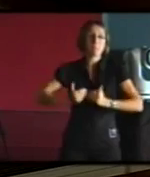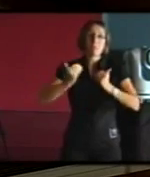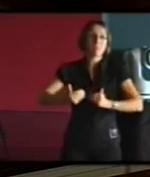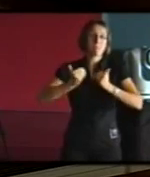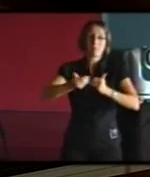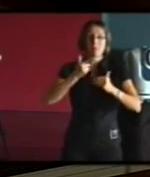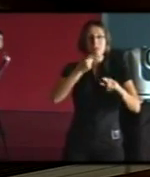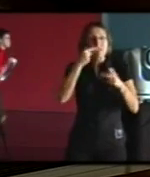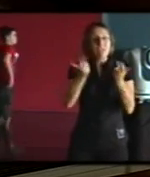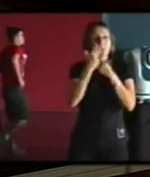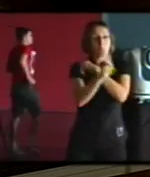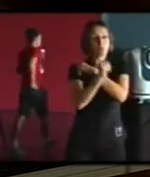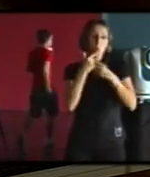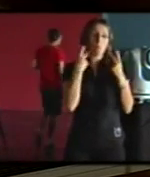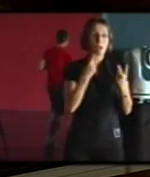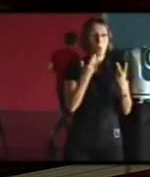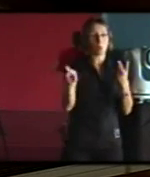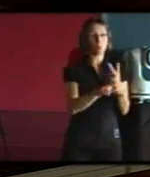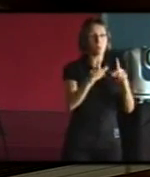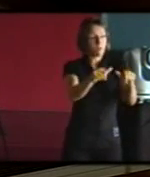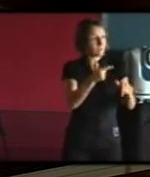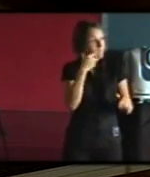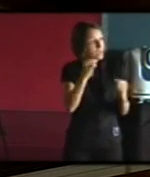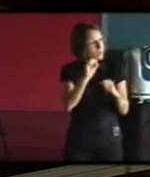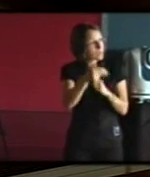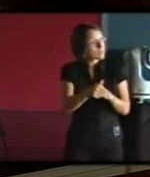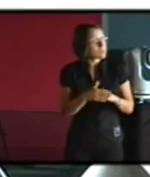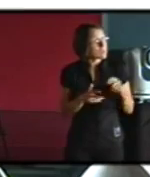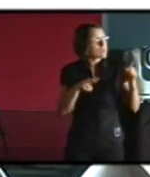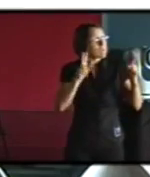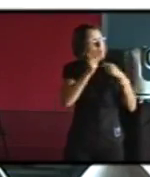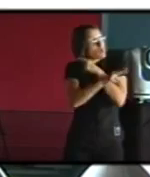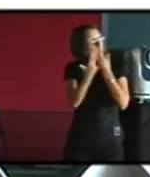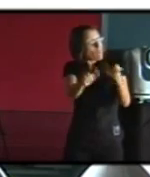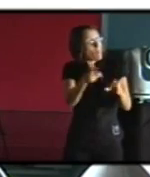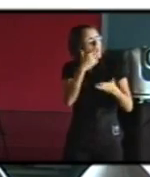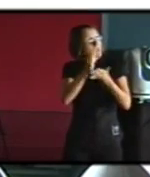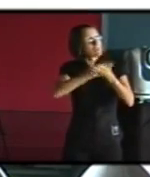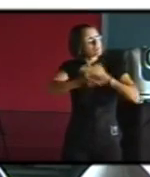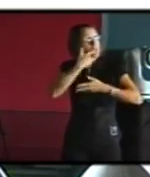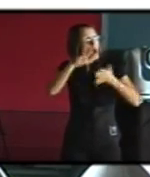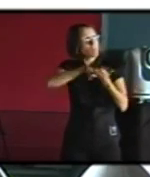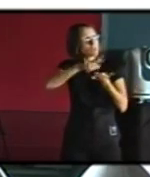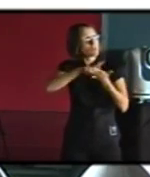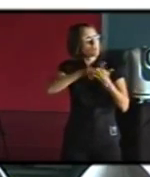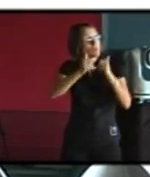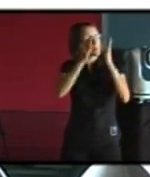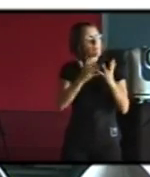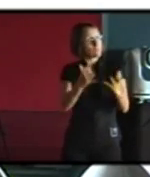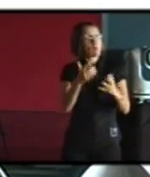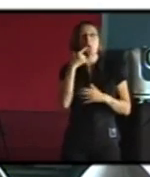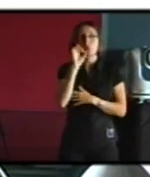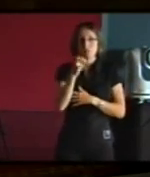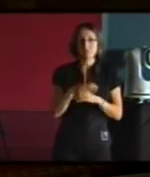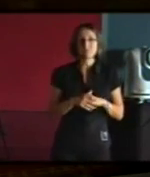ces secteurs de bureaux reprennent de la valeur. Enfin, en tous les cas, vous ne voulez pas en faire du bureau, vous voulez en faire du logement? Non. Je veux en faire plutôt des